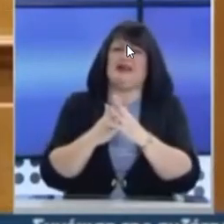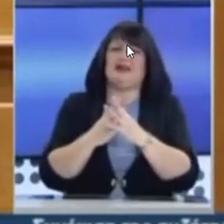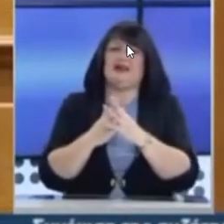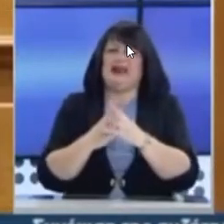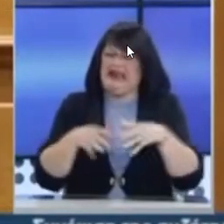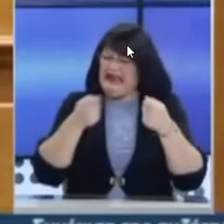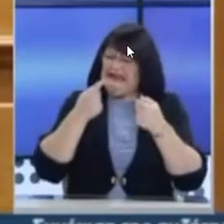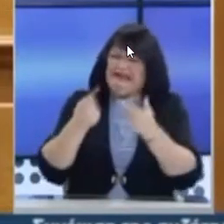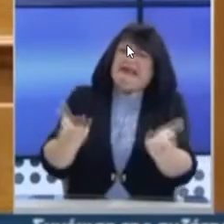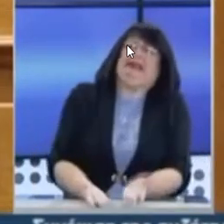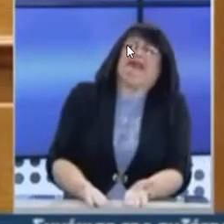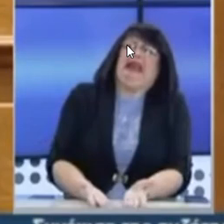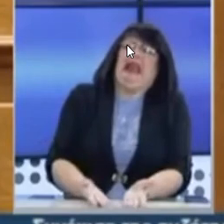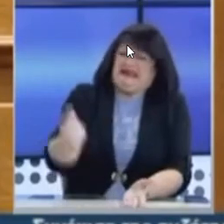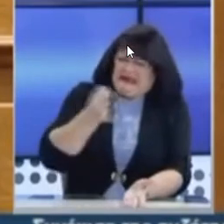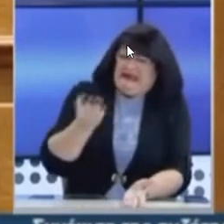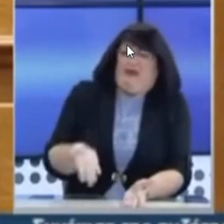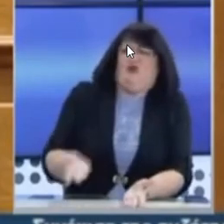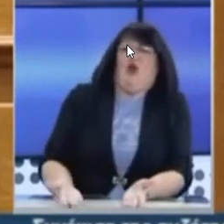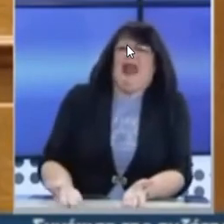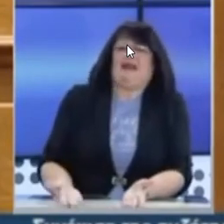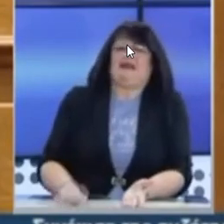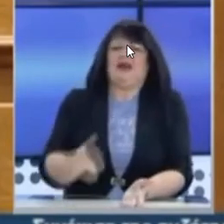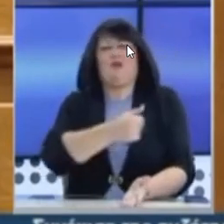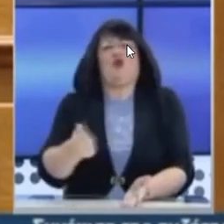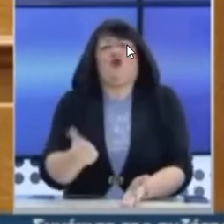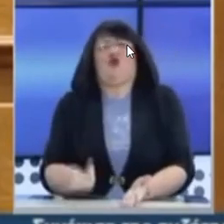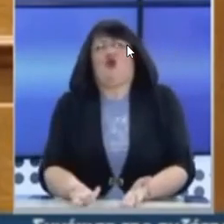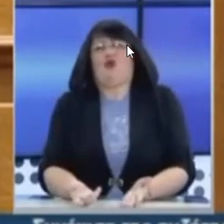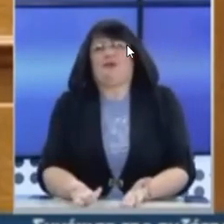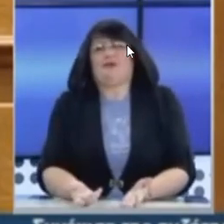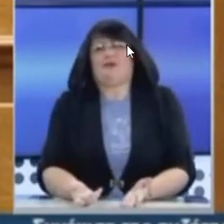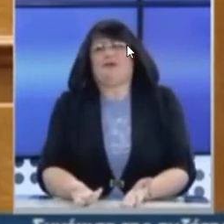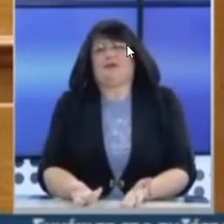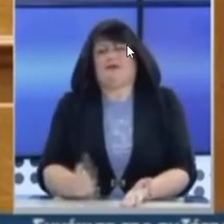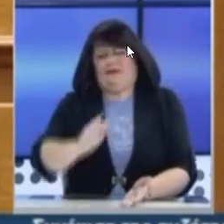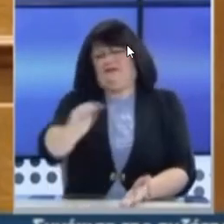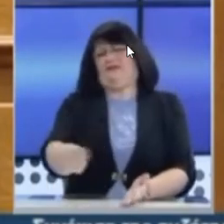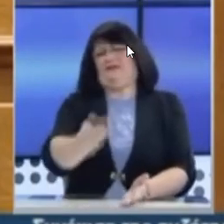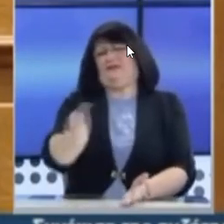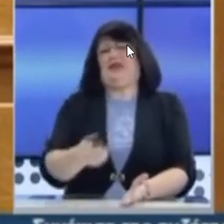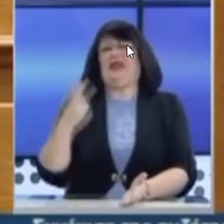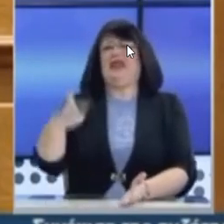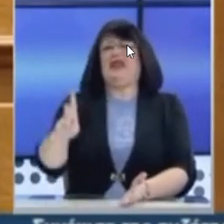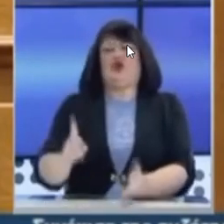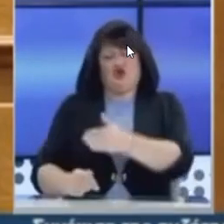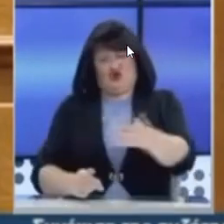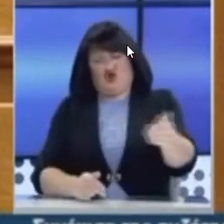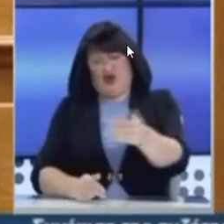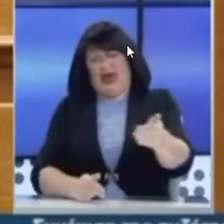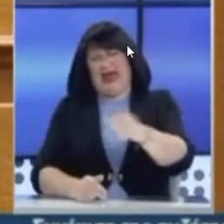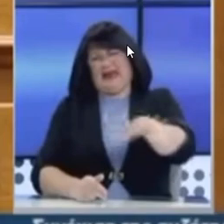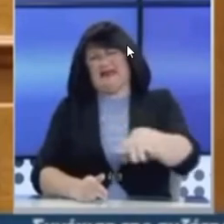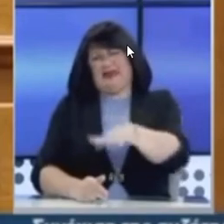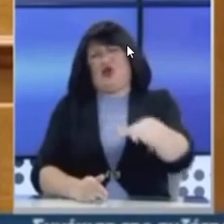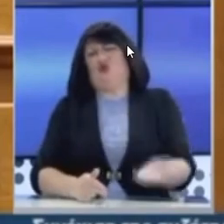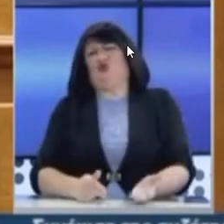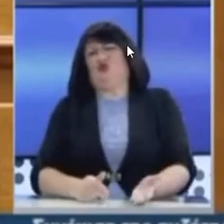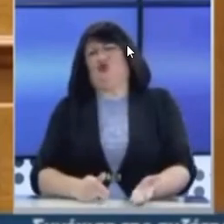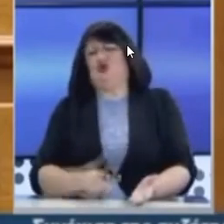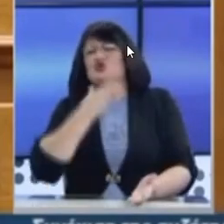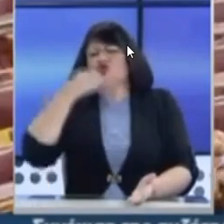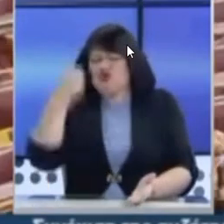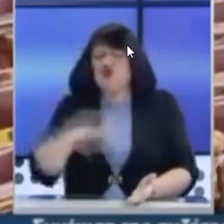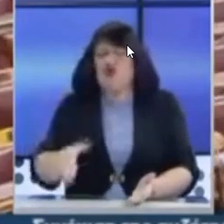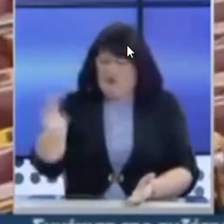Τι πράγματα είναι αυτά που λέγονται σε αυτή την αίθουσα, μόνο και μόνο για να χαϊδέψετε το δικό σας κομματικό ακροατήριο?